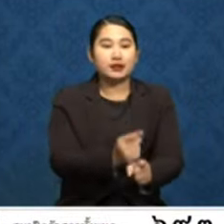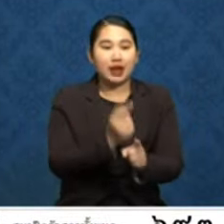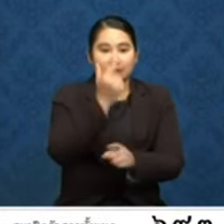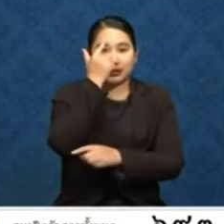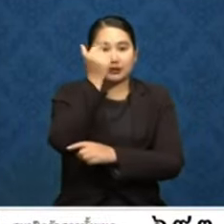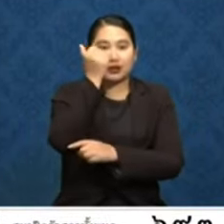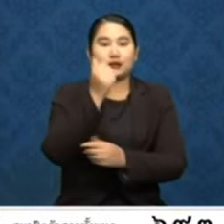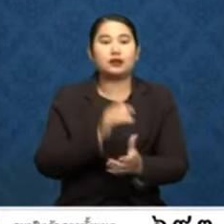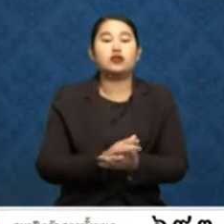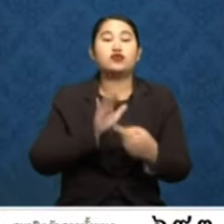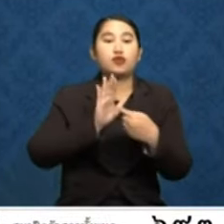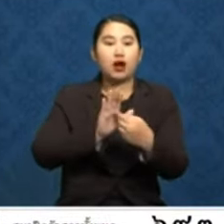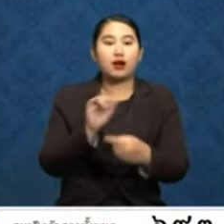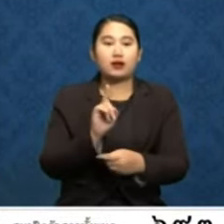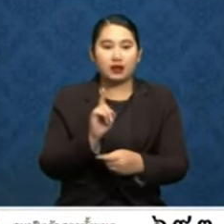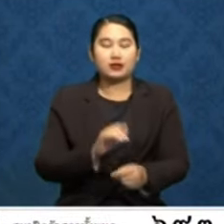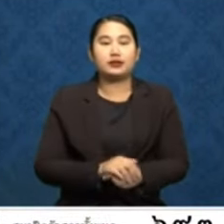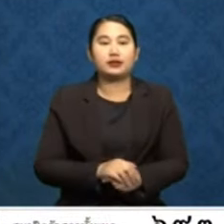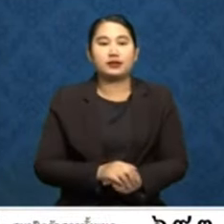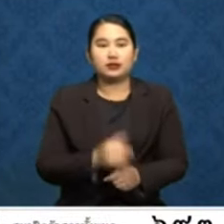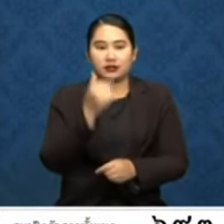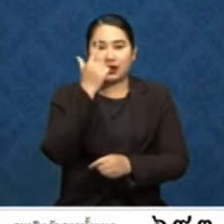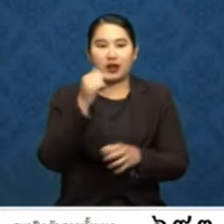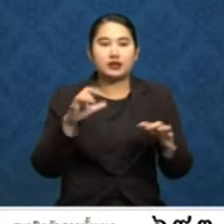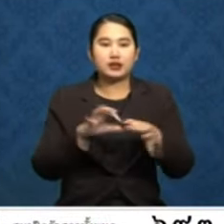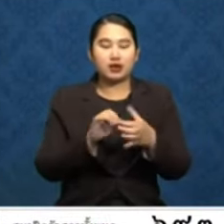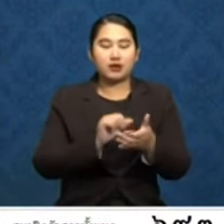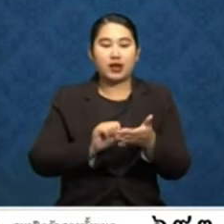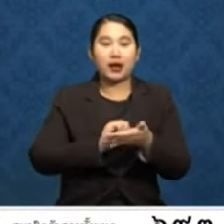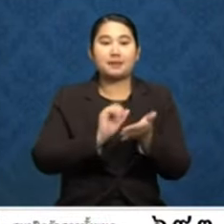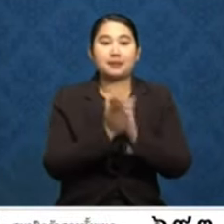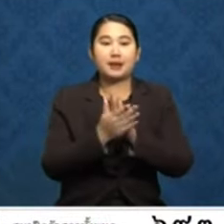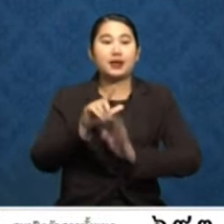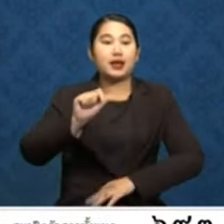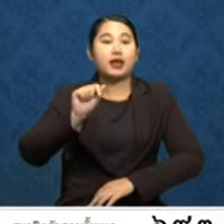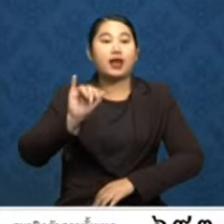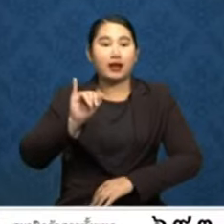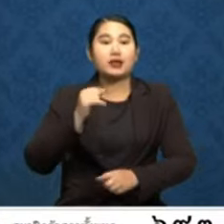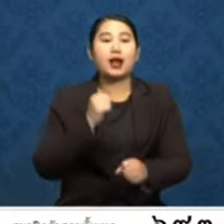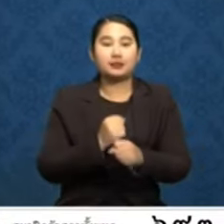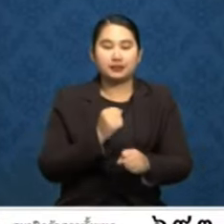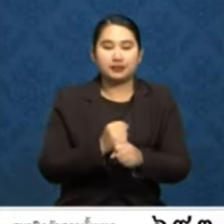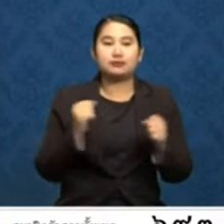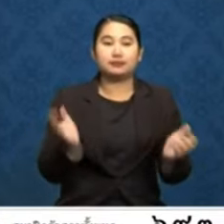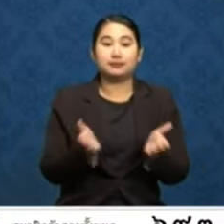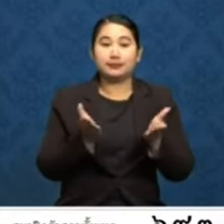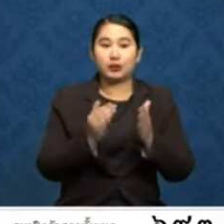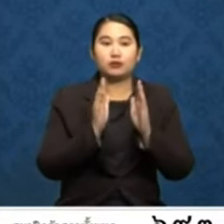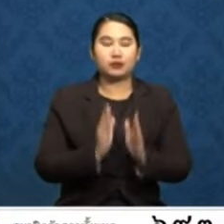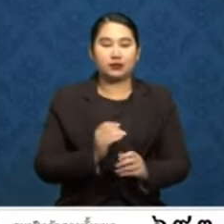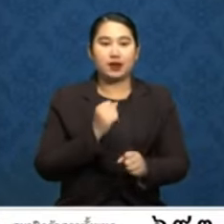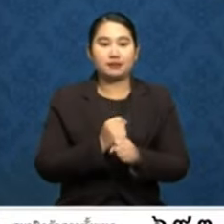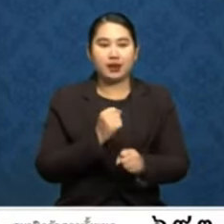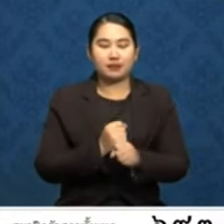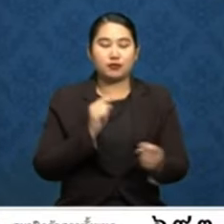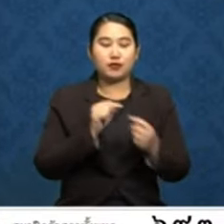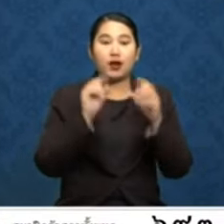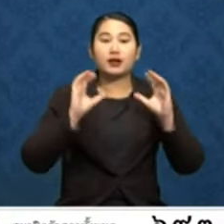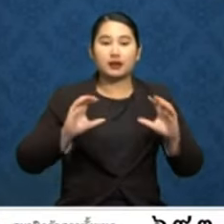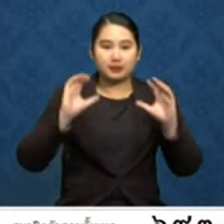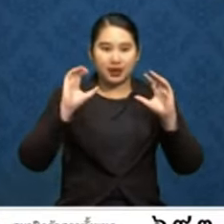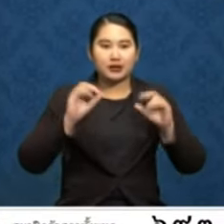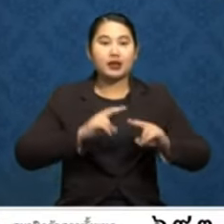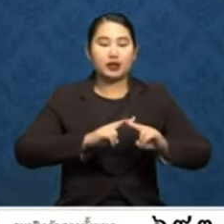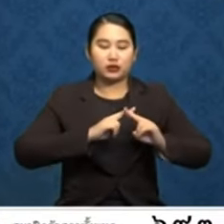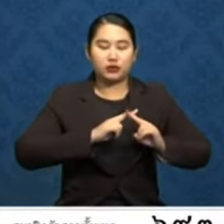ขึ้นเช่นทักษะด้านการประยุกต์ใช้ AI รวมทั้งส่งเสริมให้ผู้ประกอบการทั้งภาครัฐและภ